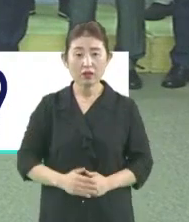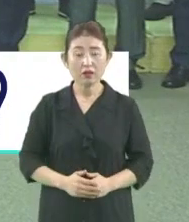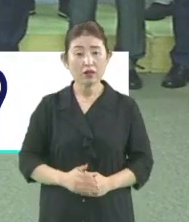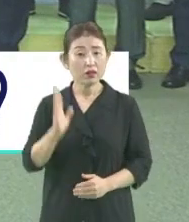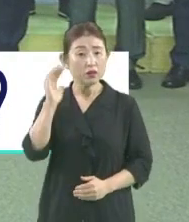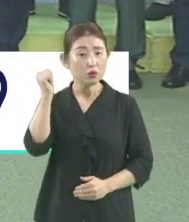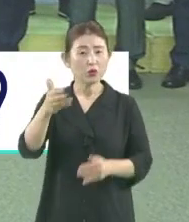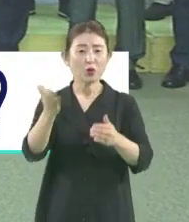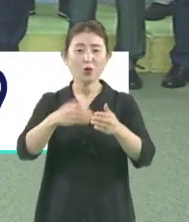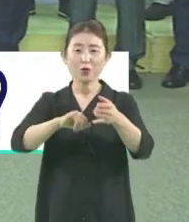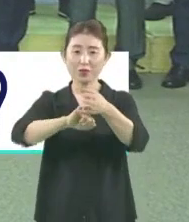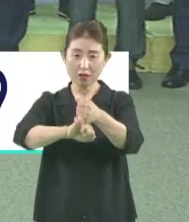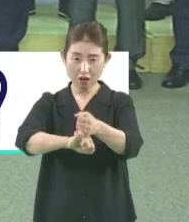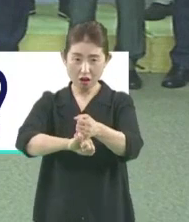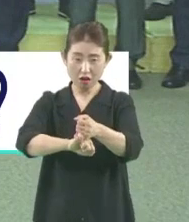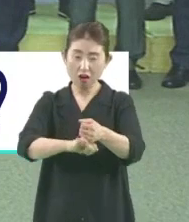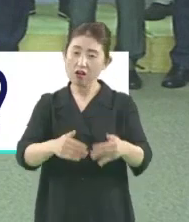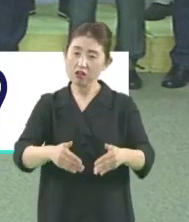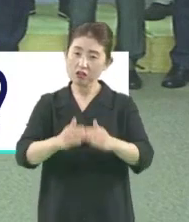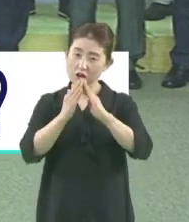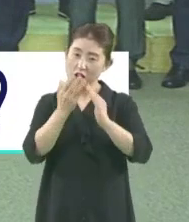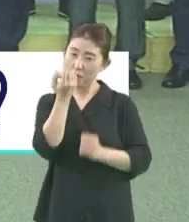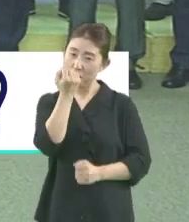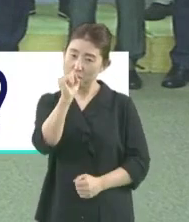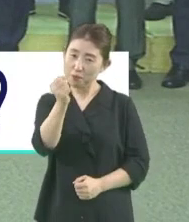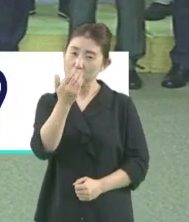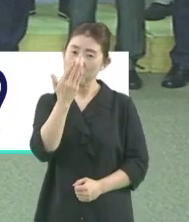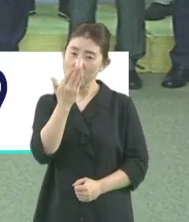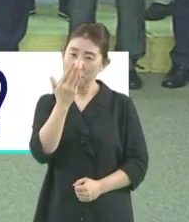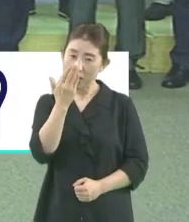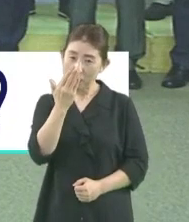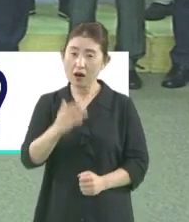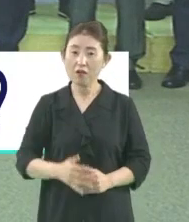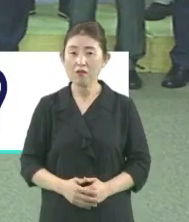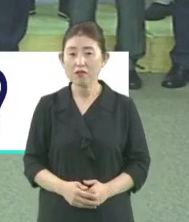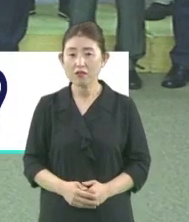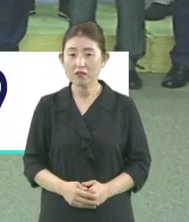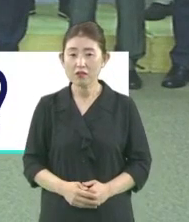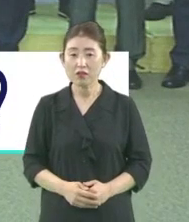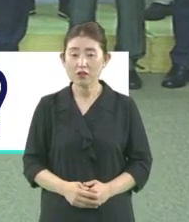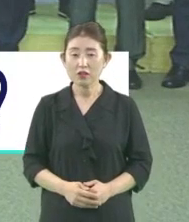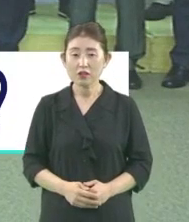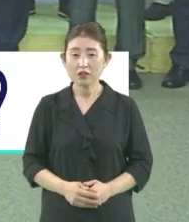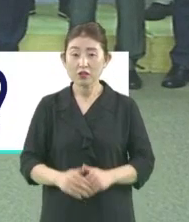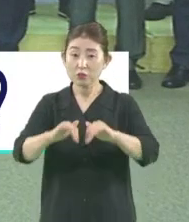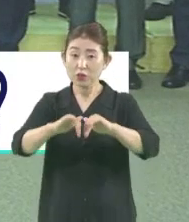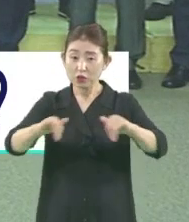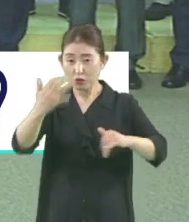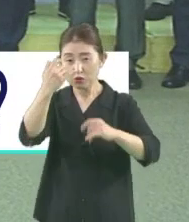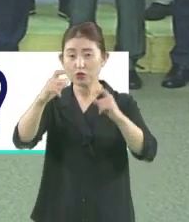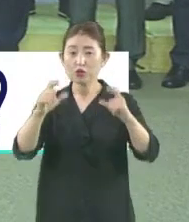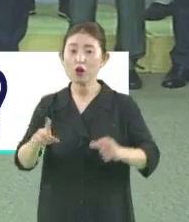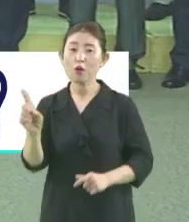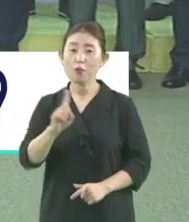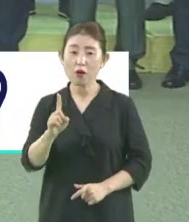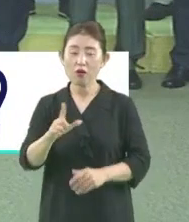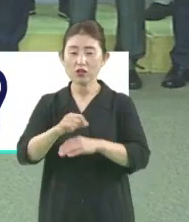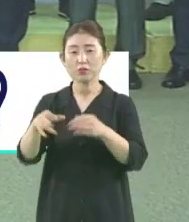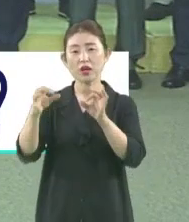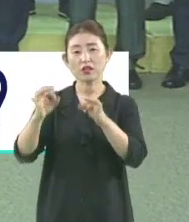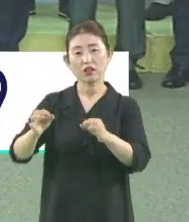있습니다. 대통령 공약인 만큼 설립 가능성도 높다는 판단인데 충청권이 별도로 추진